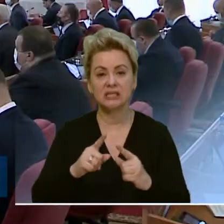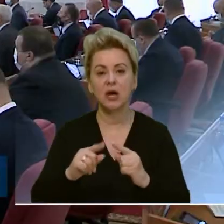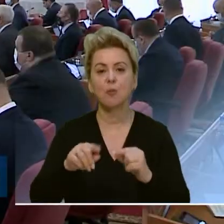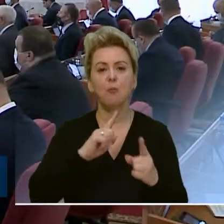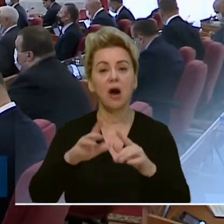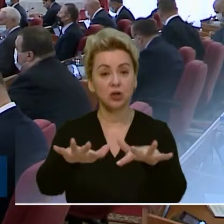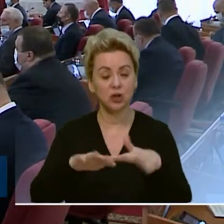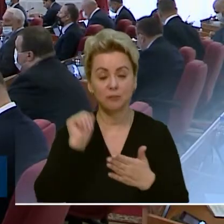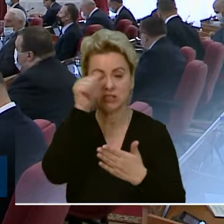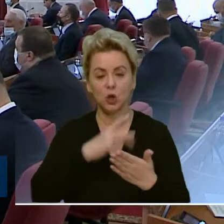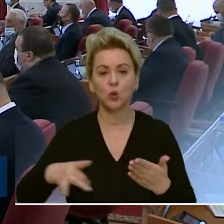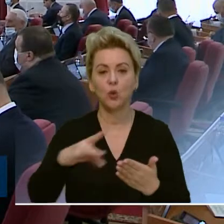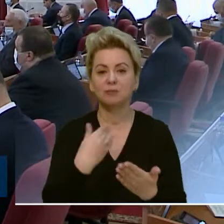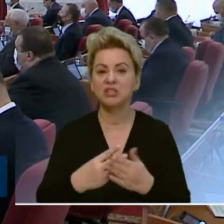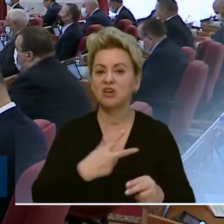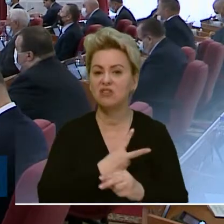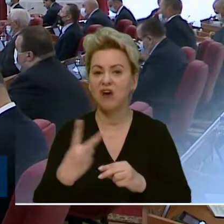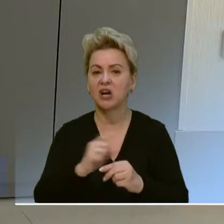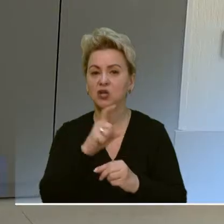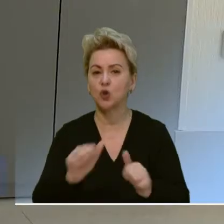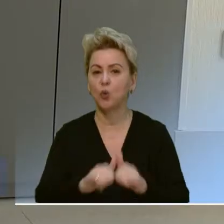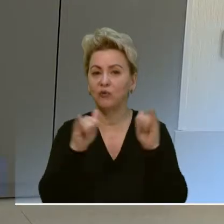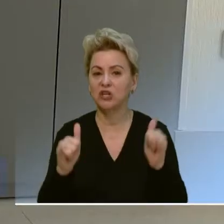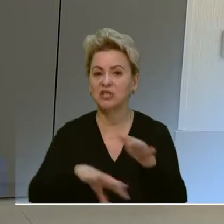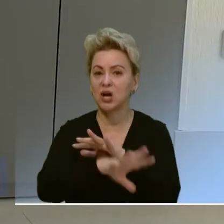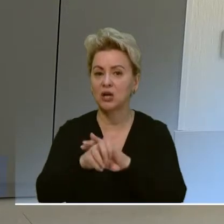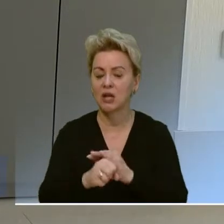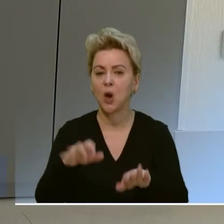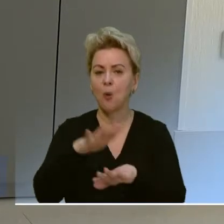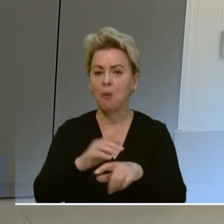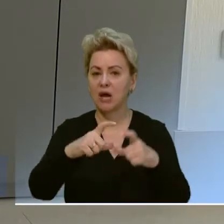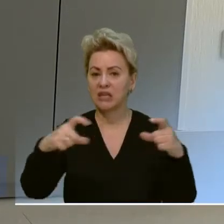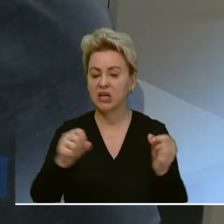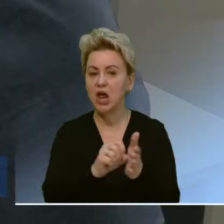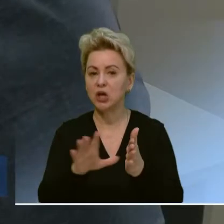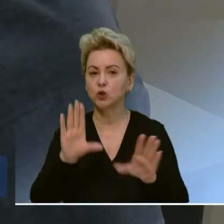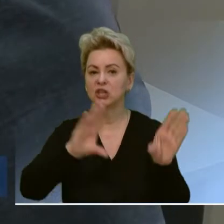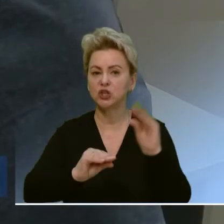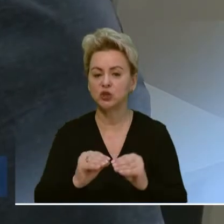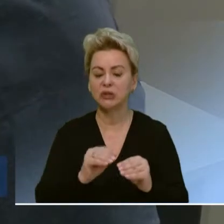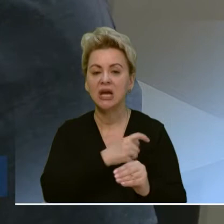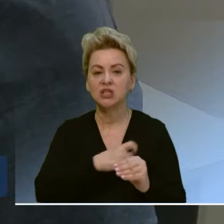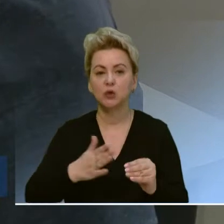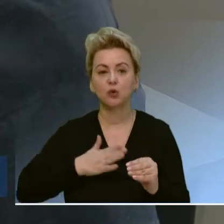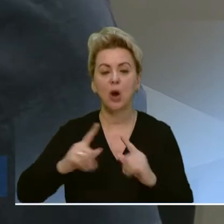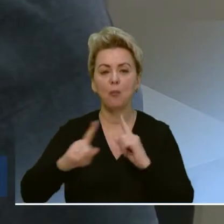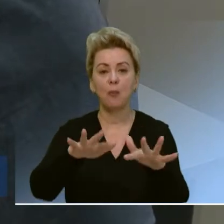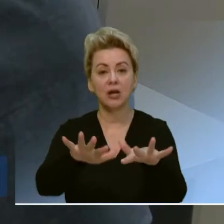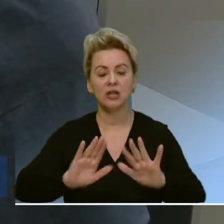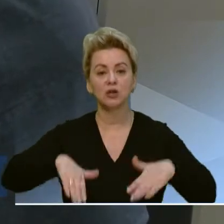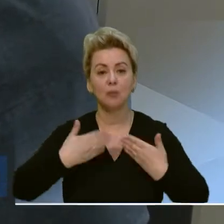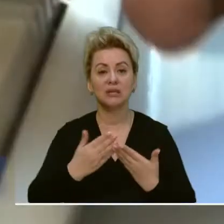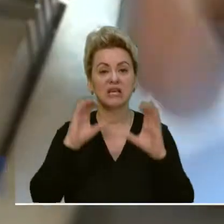парламента. За год в регионе почти в два раза выросло число краж с банковских карт и электронных счетов. Депутаты нашего парламента